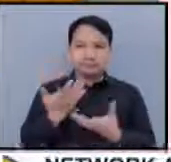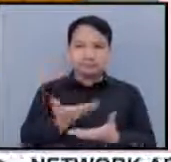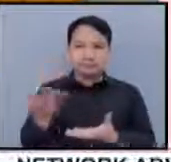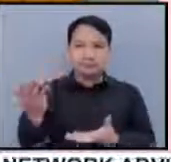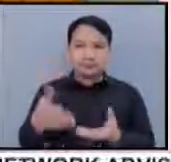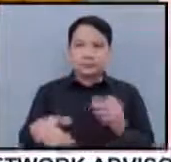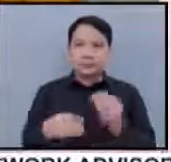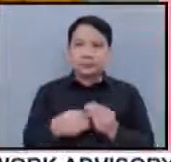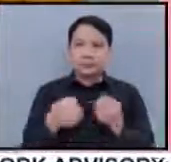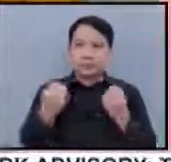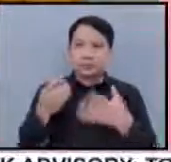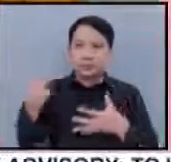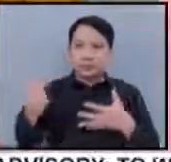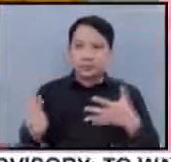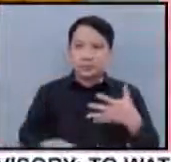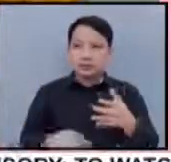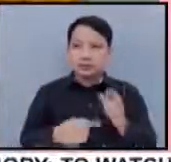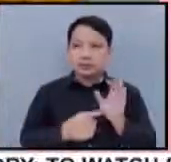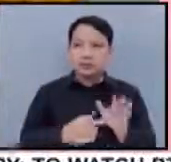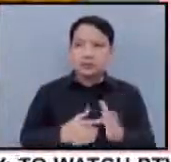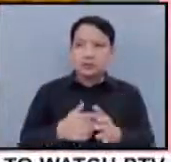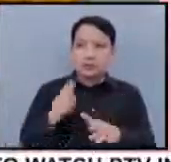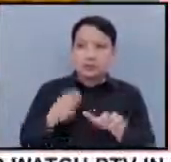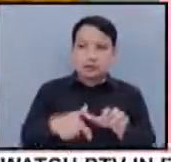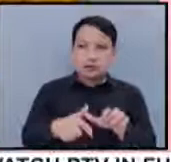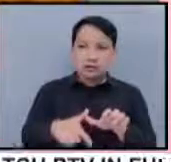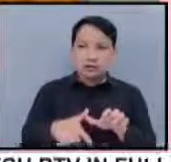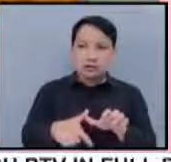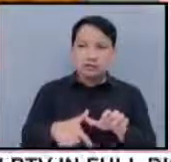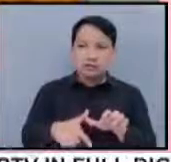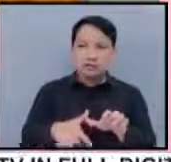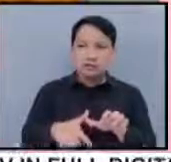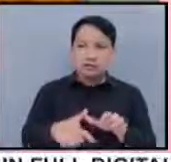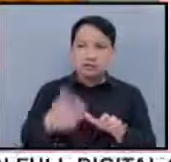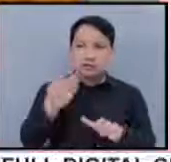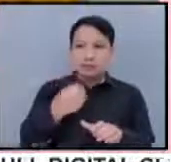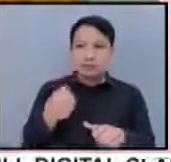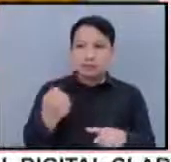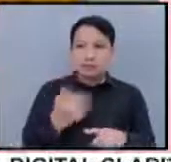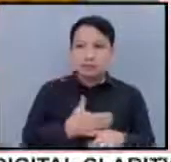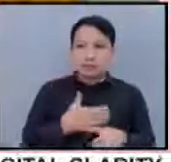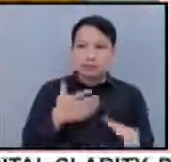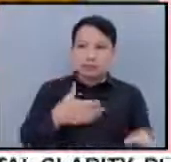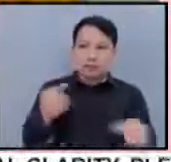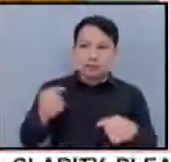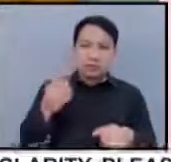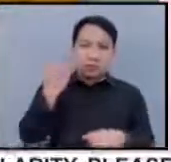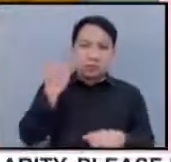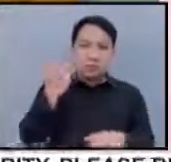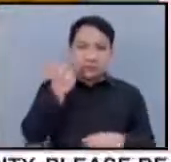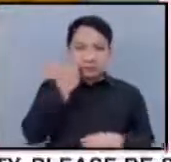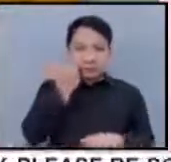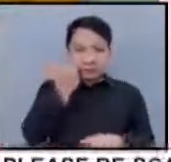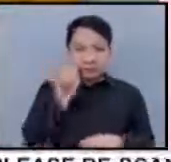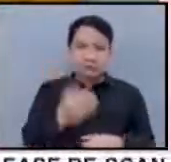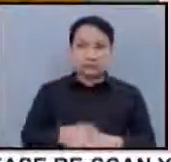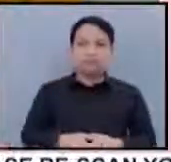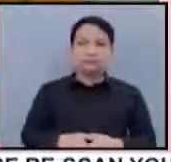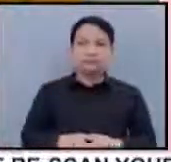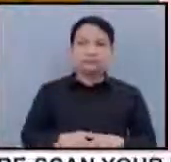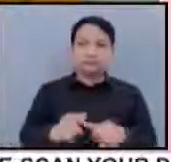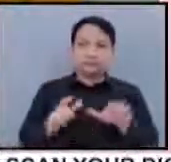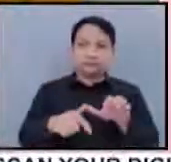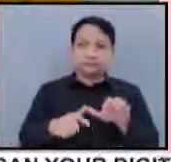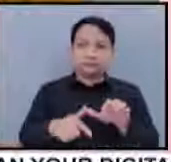napakaraming kababayan natin na may mga kapansanan na natatakot lumabas, nahihiya kasi siyempre yung stigma, no, pag may kapansanan ka sa bansa